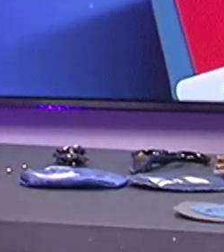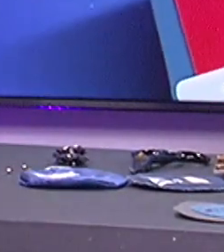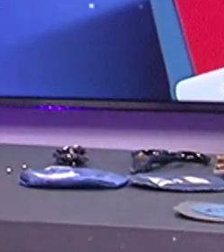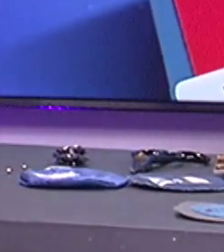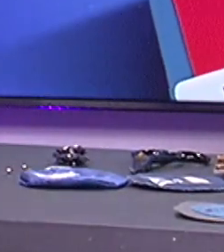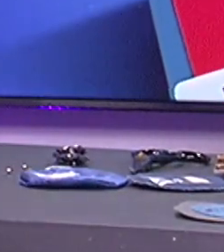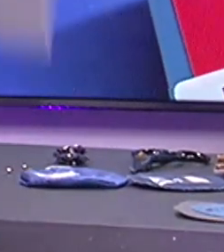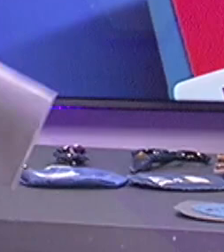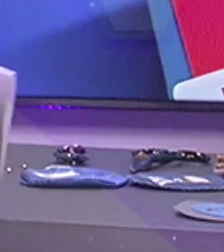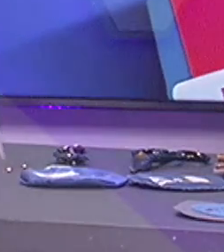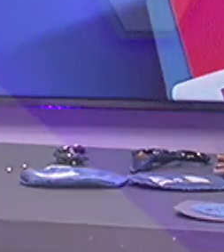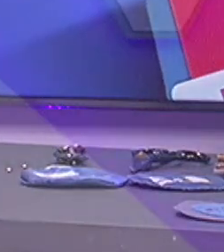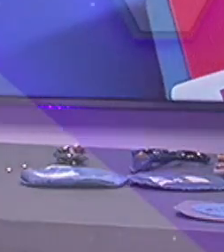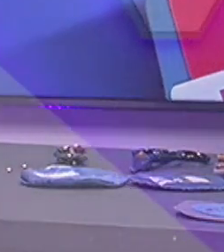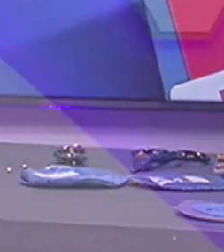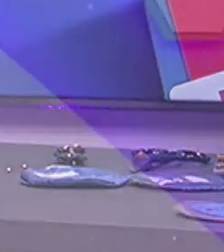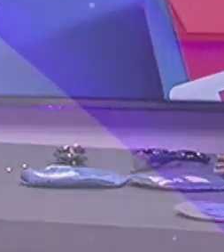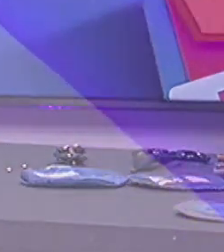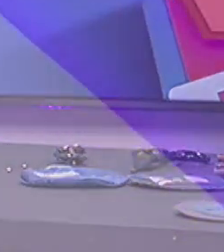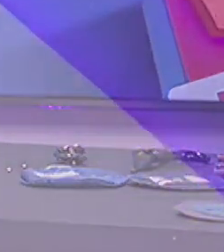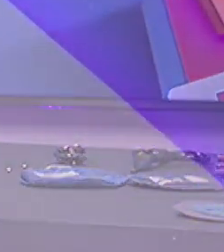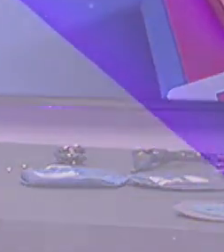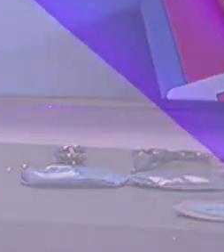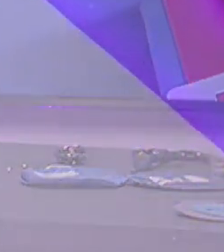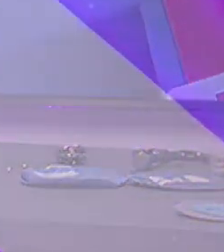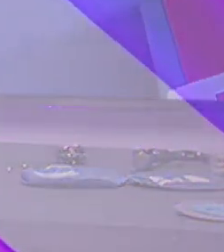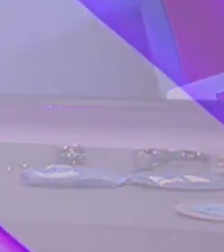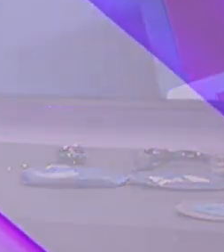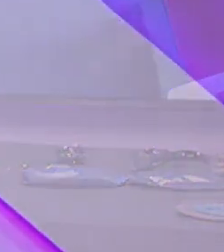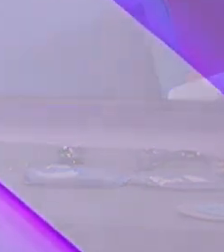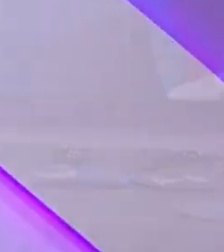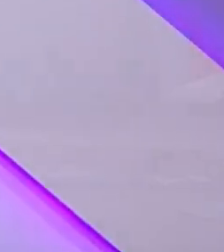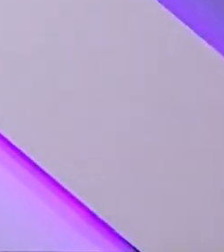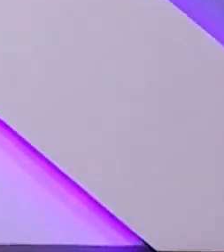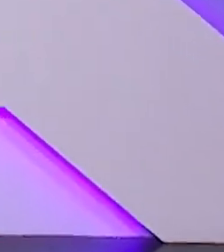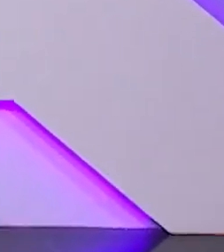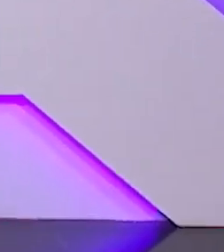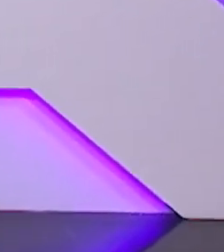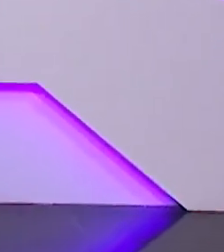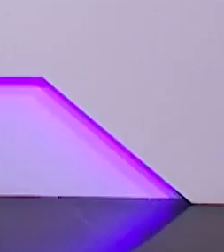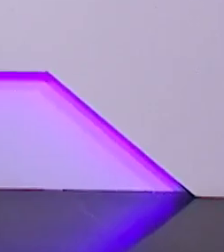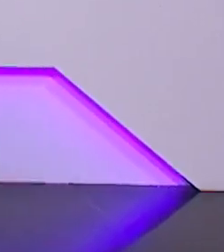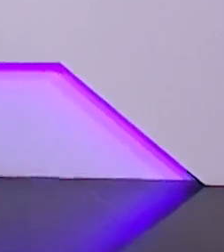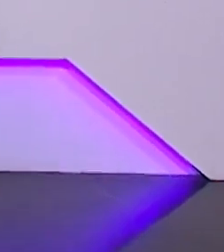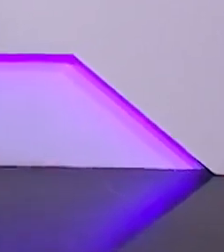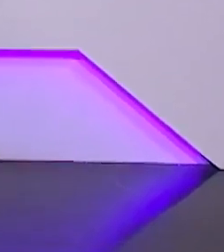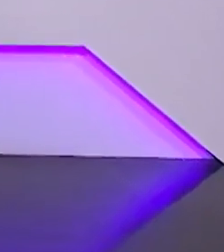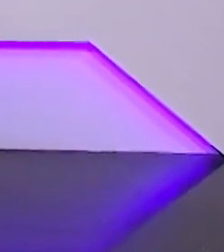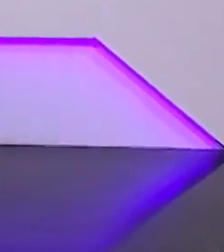sesuai ikutlah fungsinya biar mudah diguna tahanlah skan